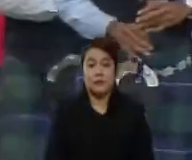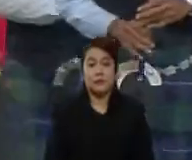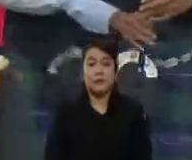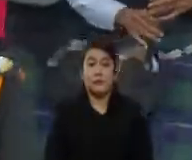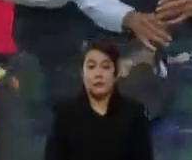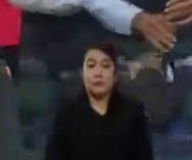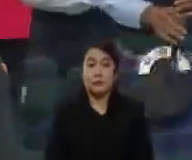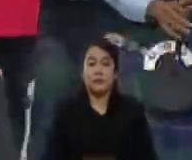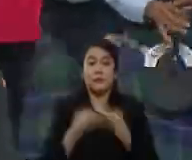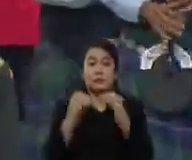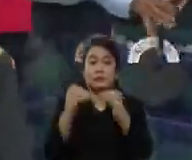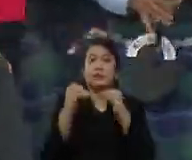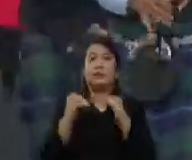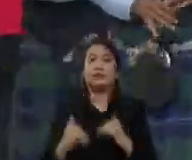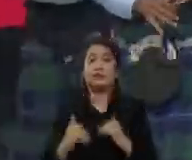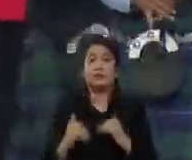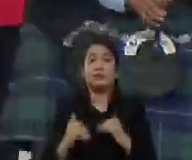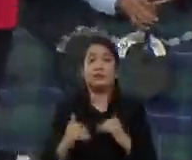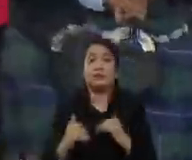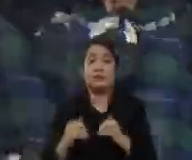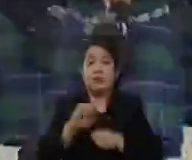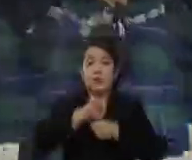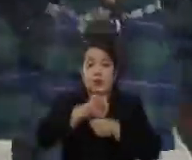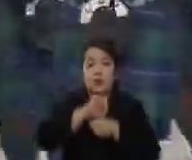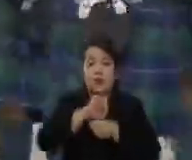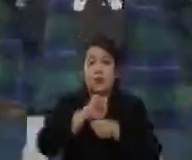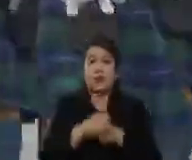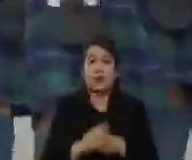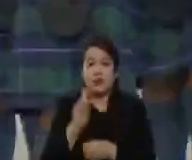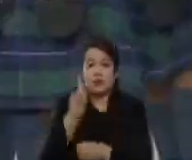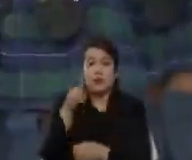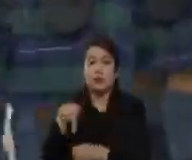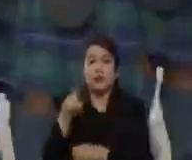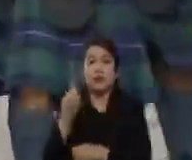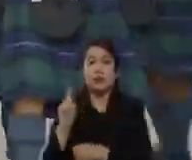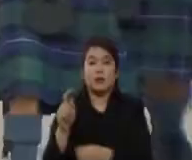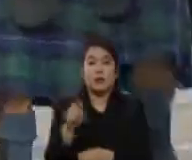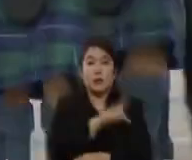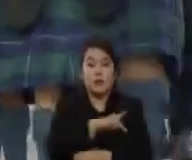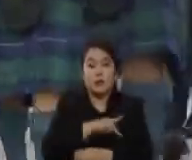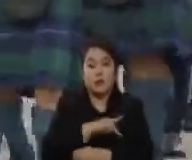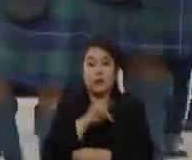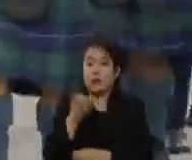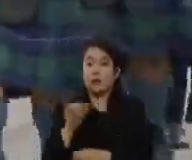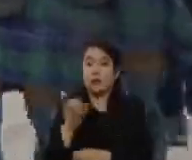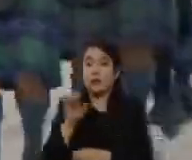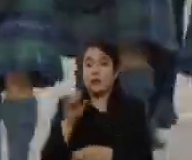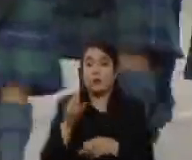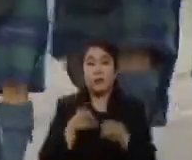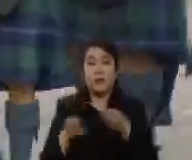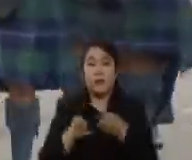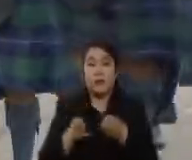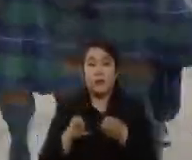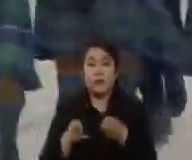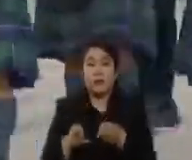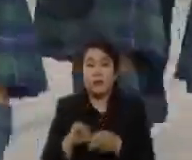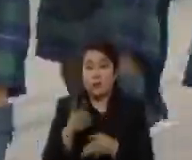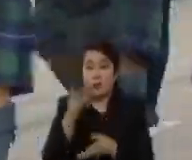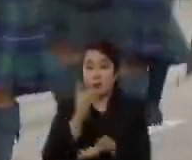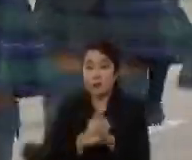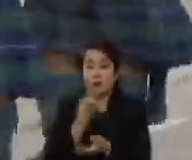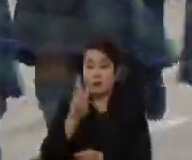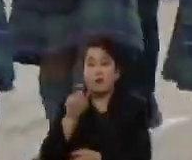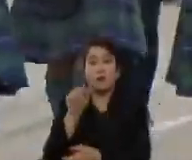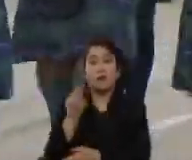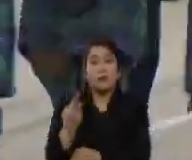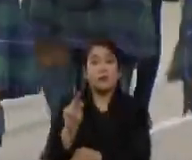Menghampiri pentas kenamaan ialah kontinjen Kementerian Pengajian Tinggi diketuai Yang Berusaha Dr. Wan Baharudin bin Wan